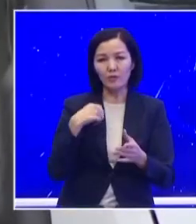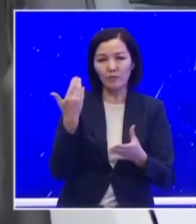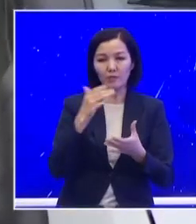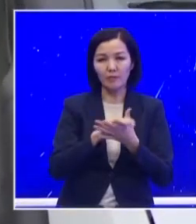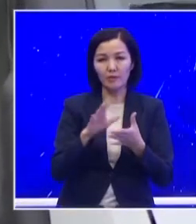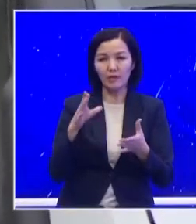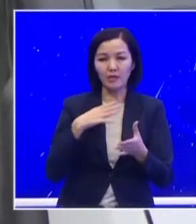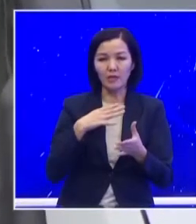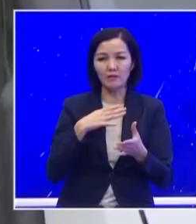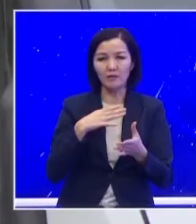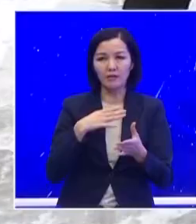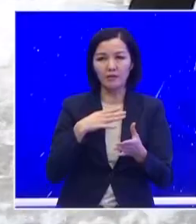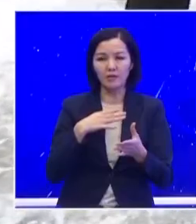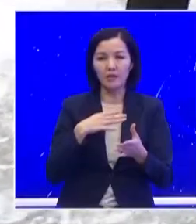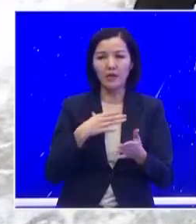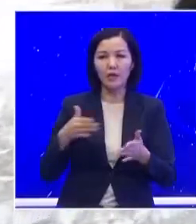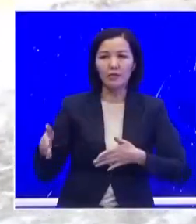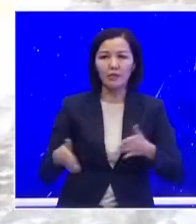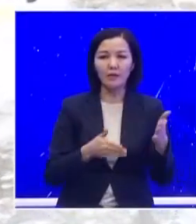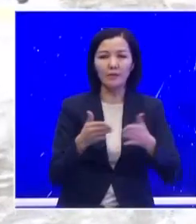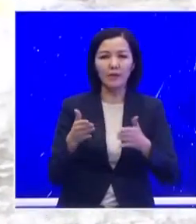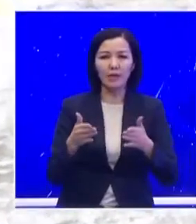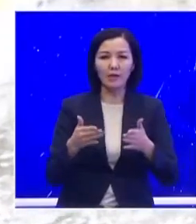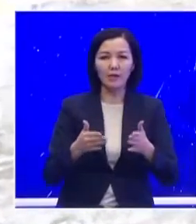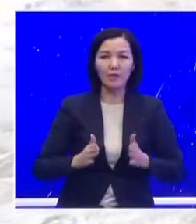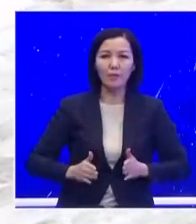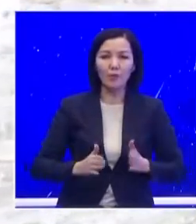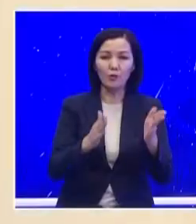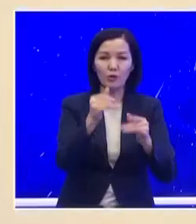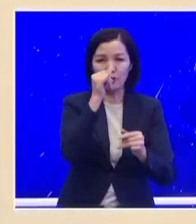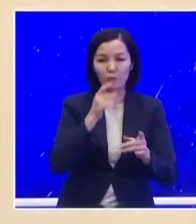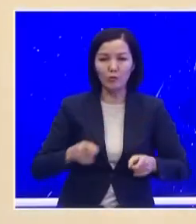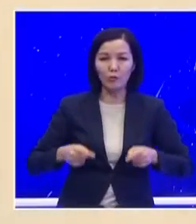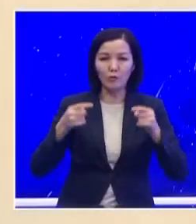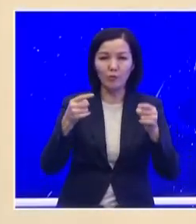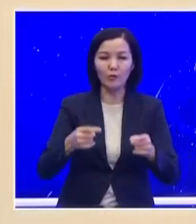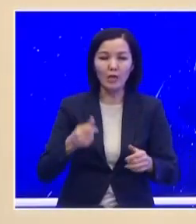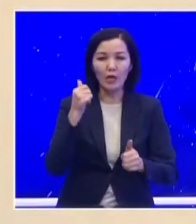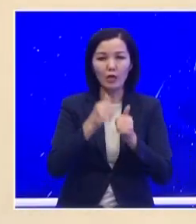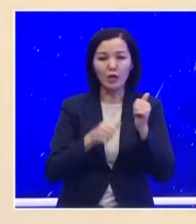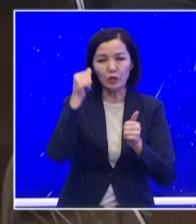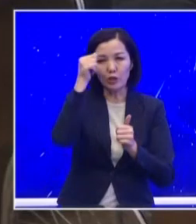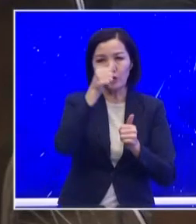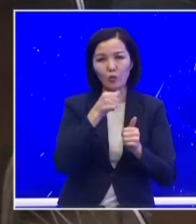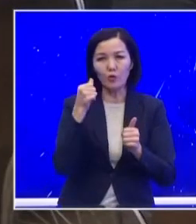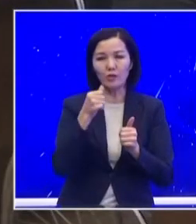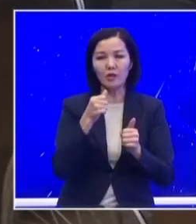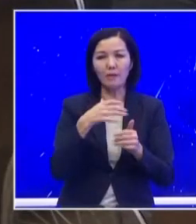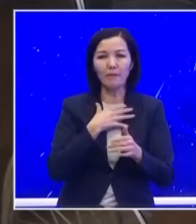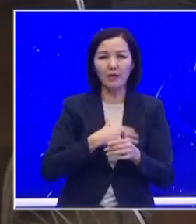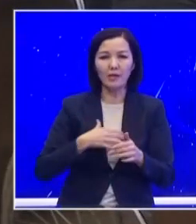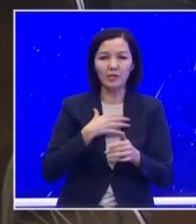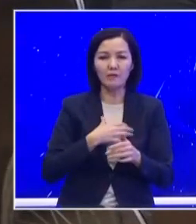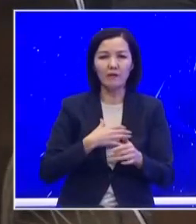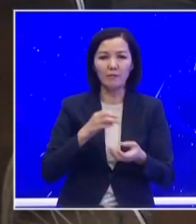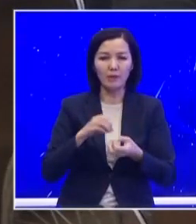обстоятельства. Ямы в асфальте и банальные ступени в учреждениях – не единственные препоны на пути в ВУЗ. Ежегодно инвалида-колясочника беспокоит одна и та же